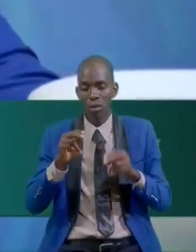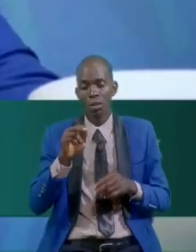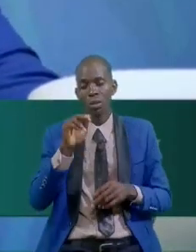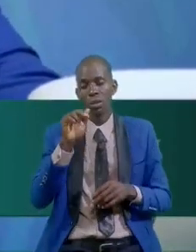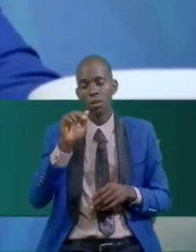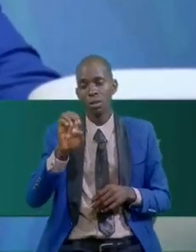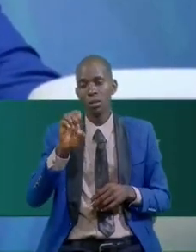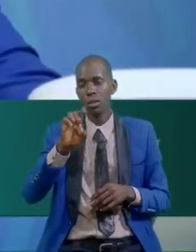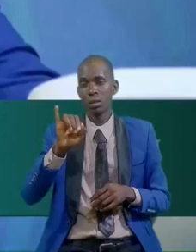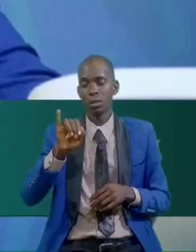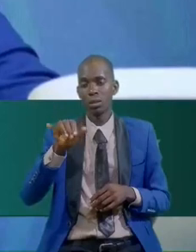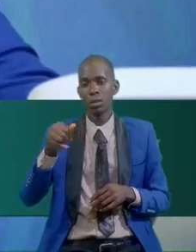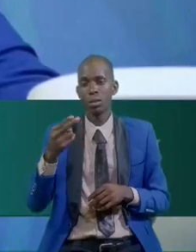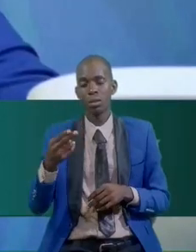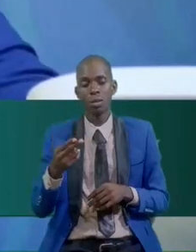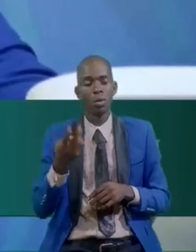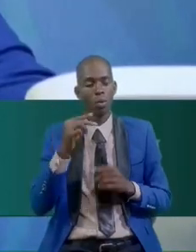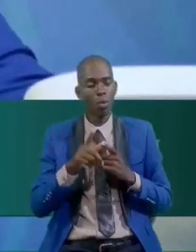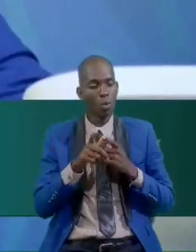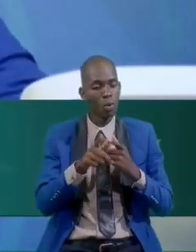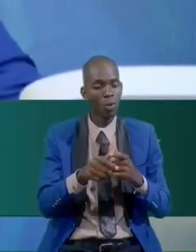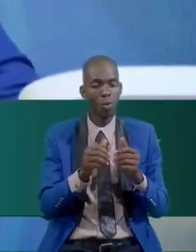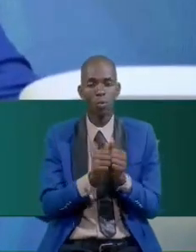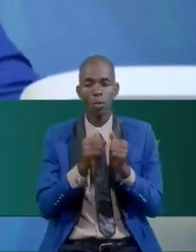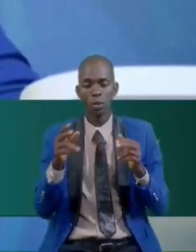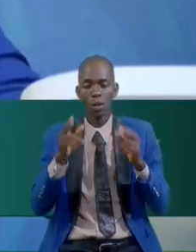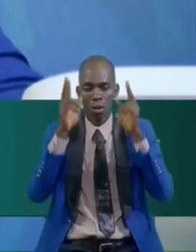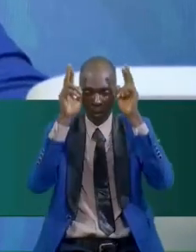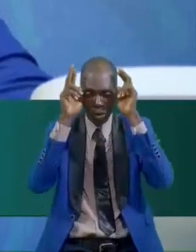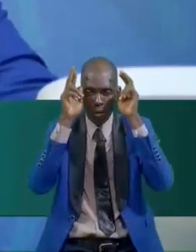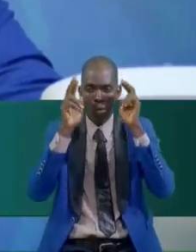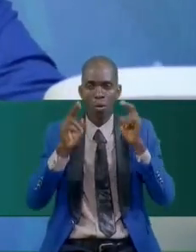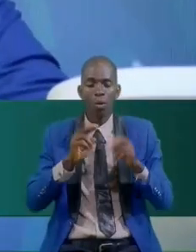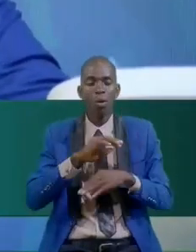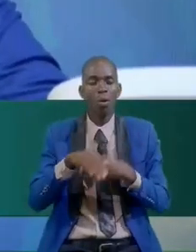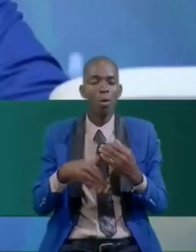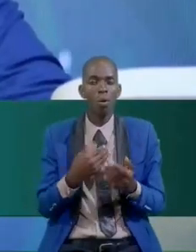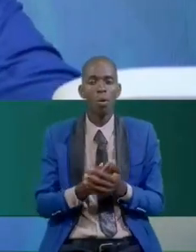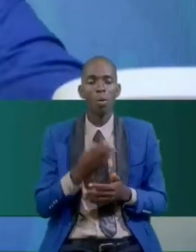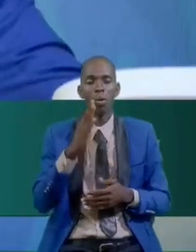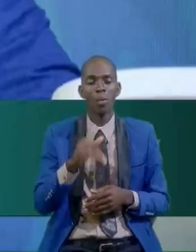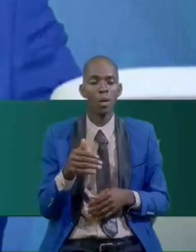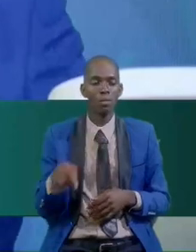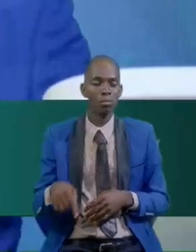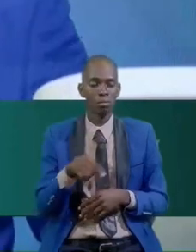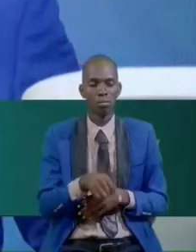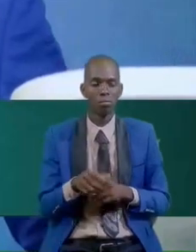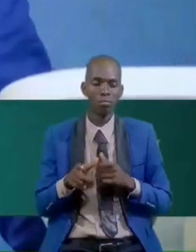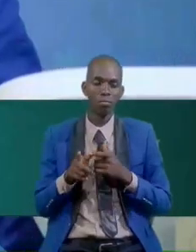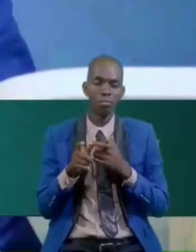Élie courait sans un char, sans cheval, tout seul.